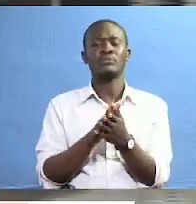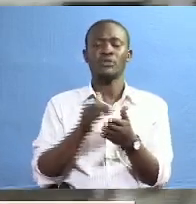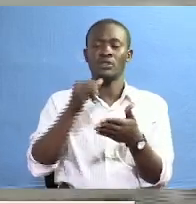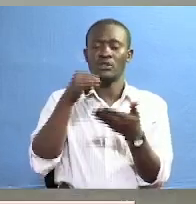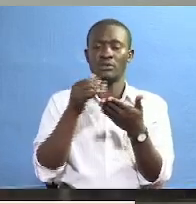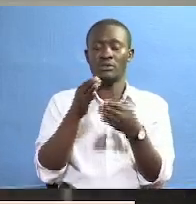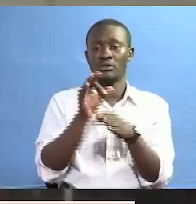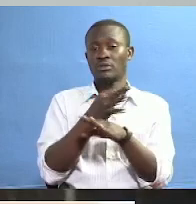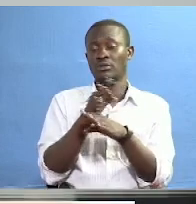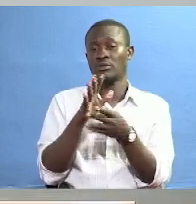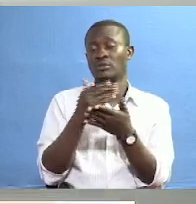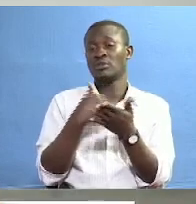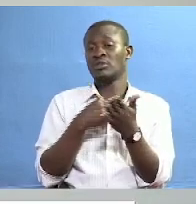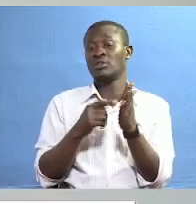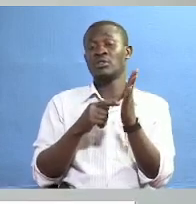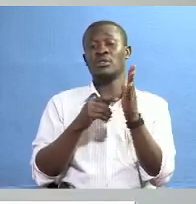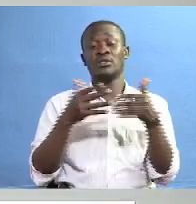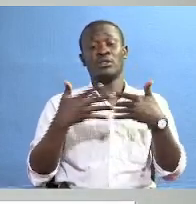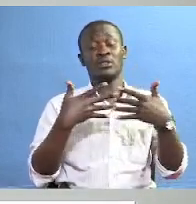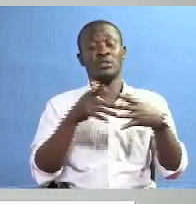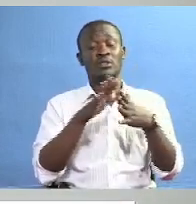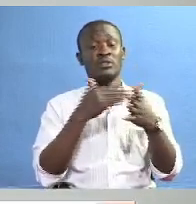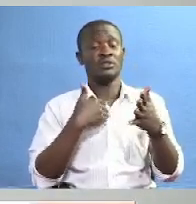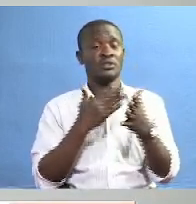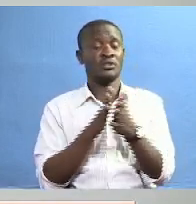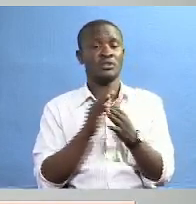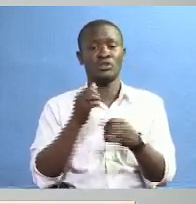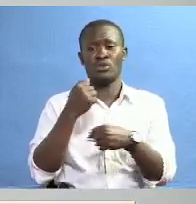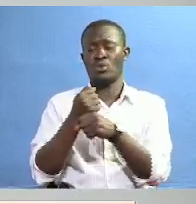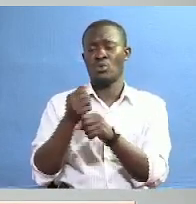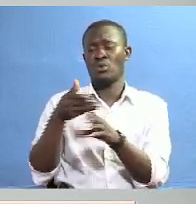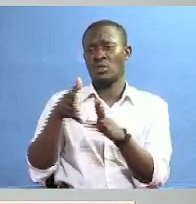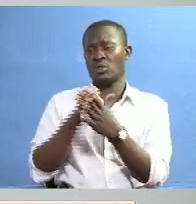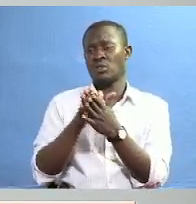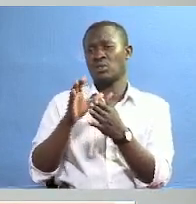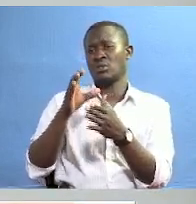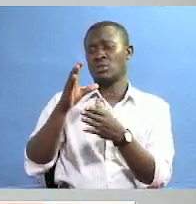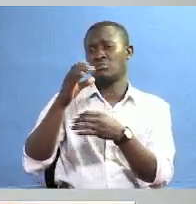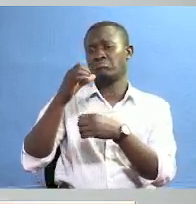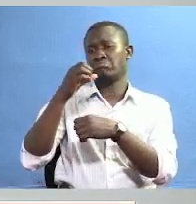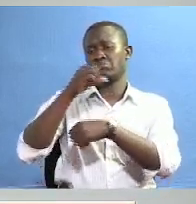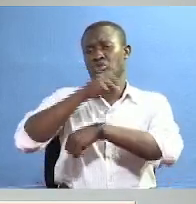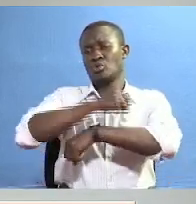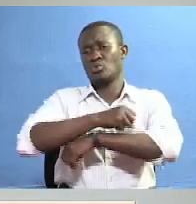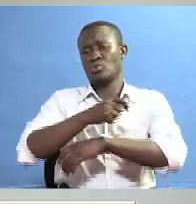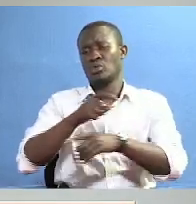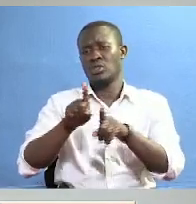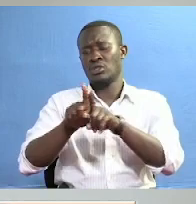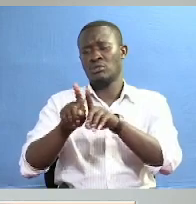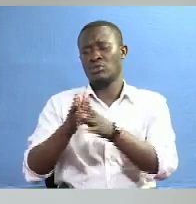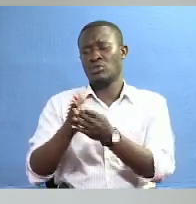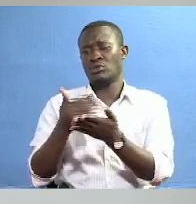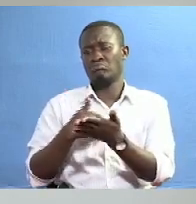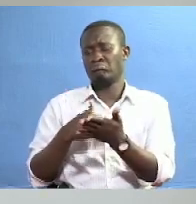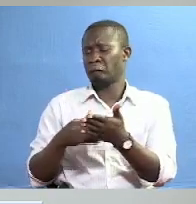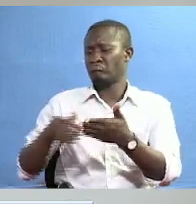Kutamatika kwa hafla hii si ishara tu ya mwisho wa shughuli za mitaala ya ziada chuoni humu, ila pia ni ishara ya